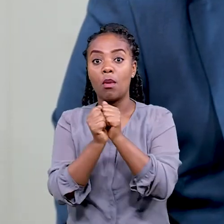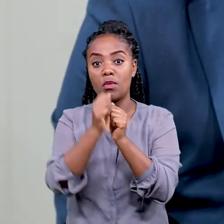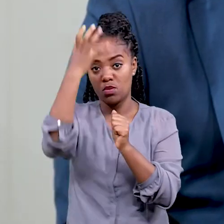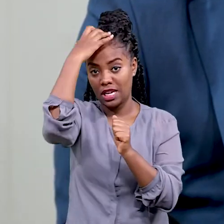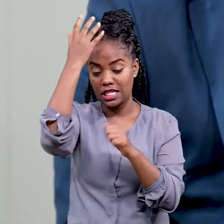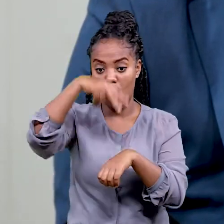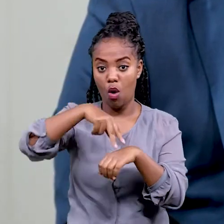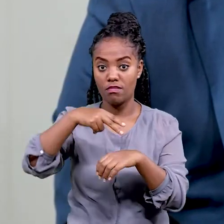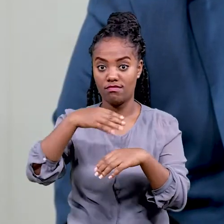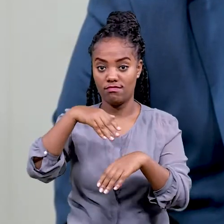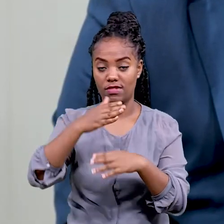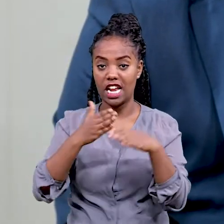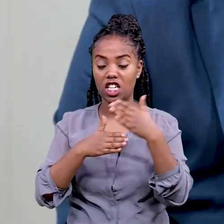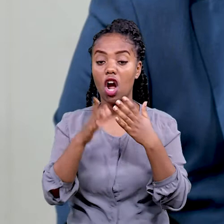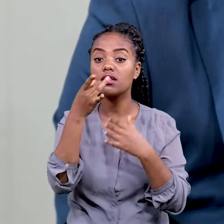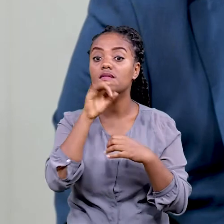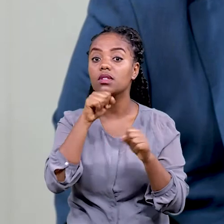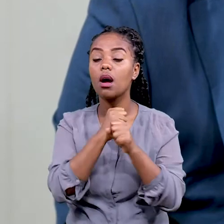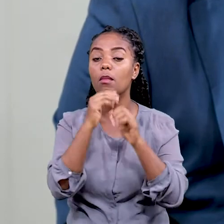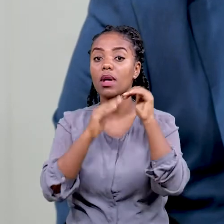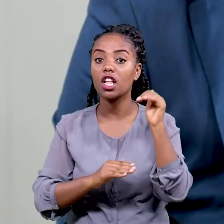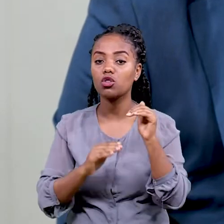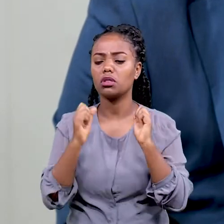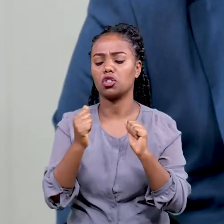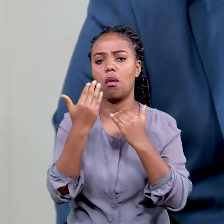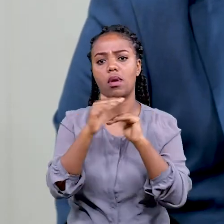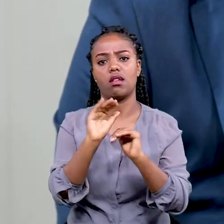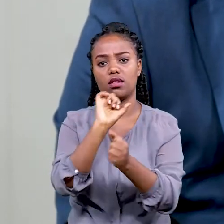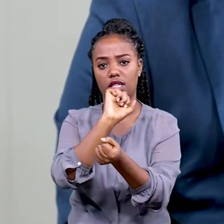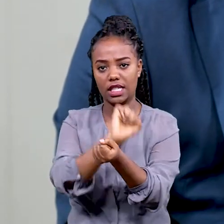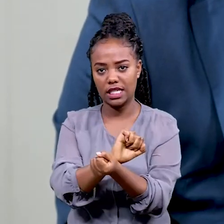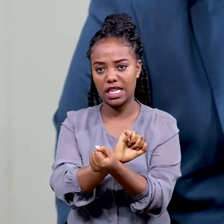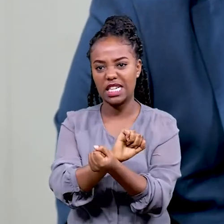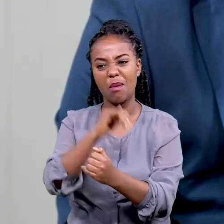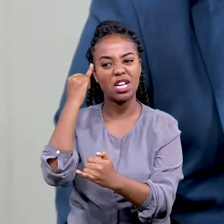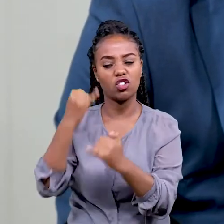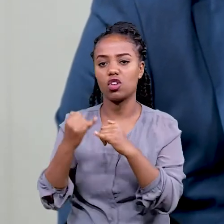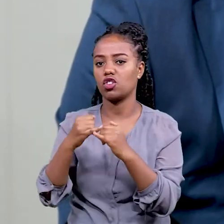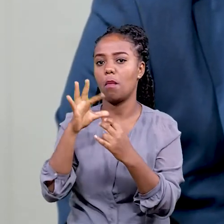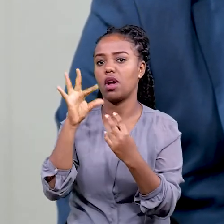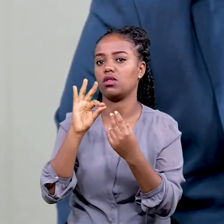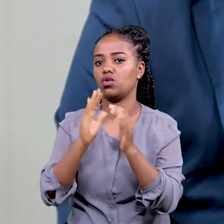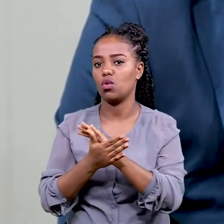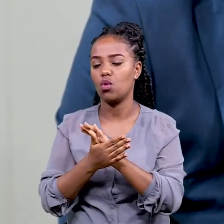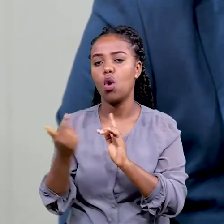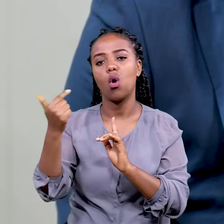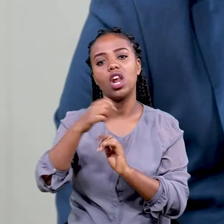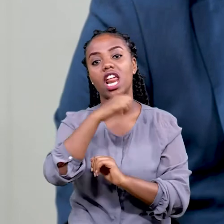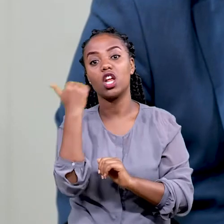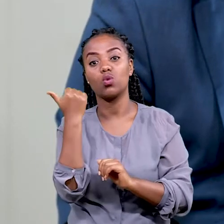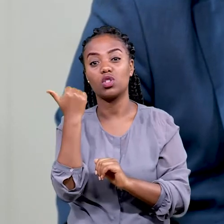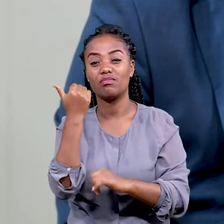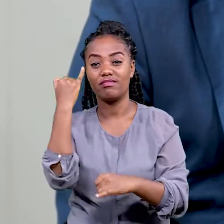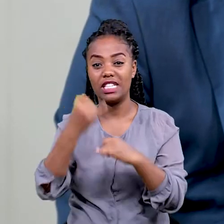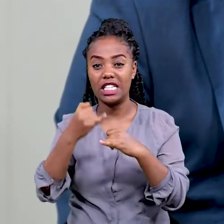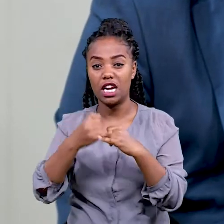እንደ አቋም ደረጃ ከ18 በታች የሆኑ ልጆች በተቻለ መጠን እስር ላስት ሪዞርት እንዲሆን ቀደም ለሌሎችም